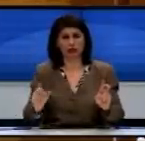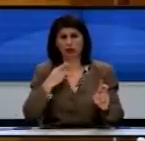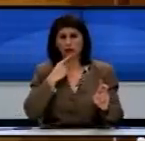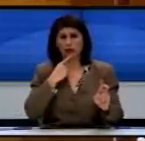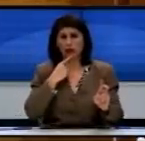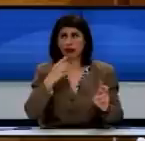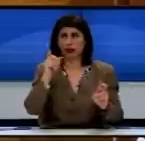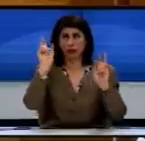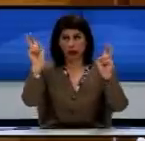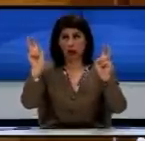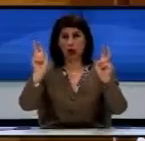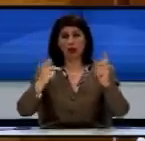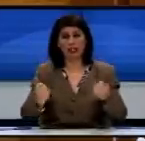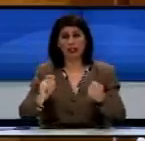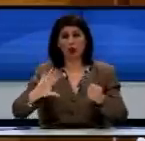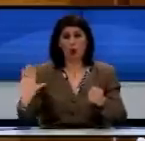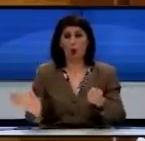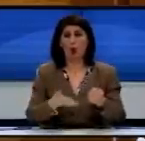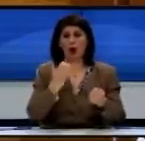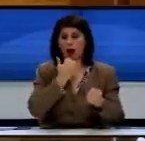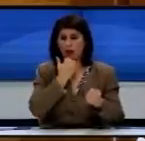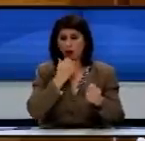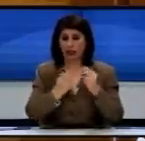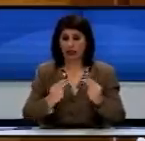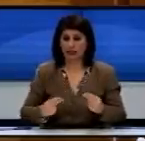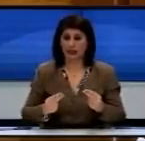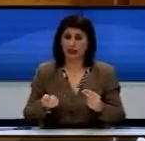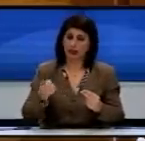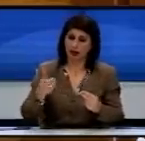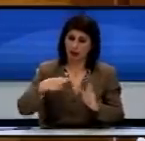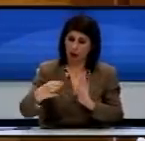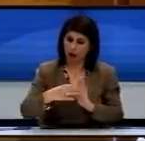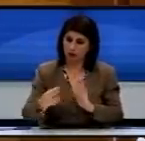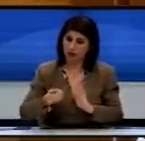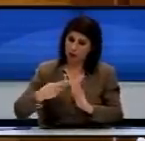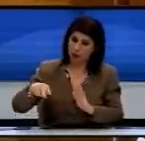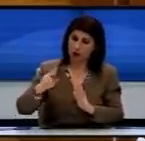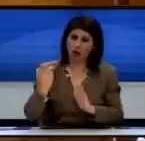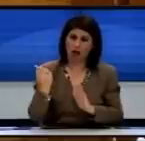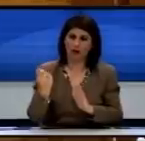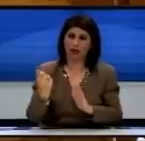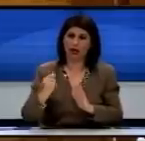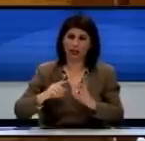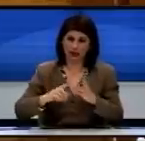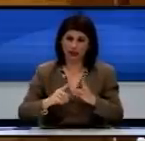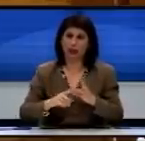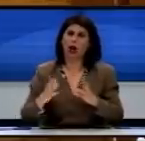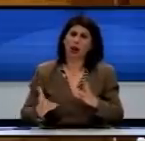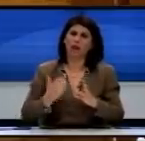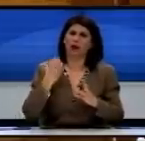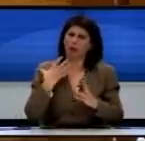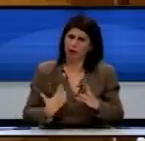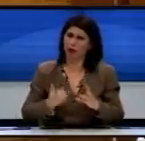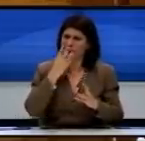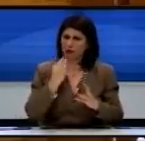λάθος, δεύτερον λύσεις είναι οι προσλήψεις και τα περισσότερα λεφτά, και τρίτον ευτυχώς που υπάρχει και το ΠΑΣΟΚ